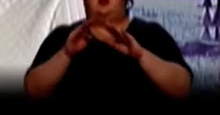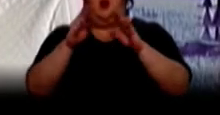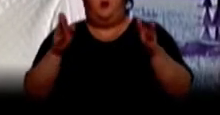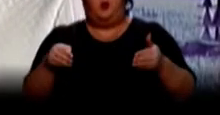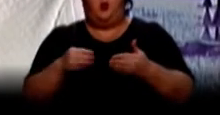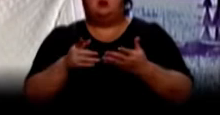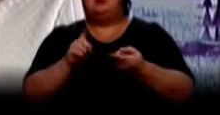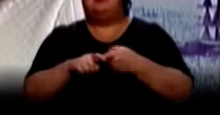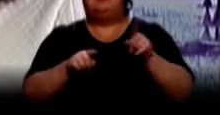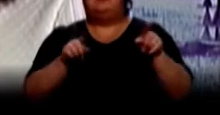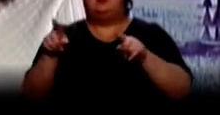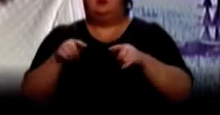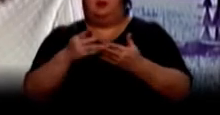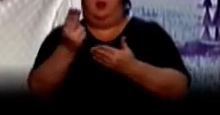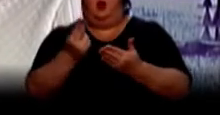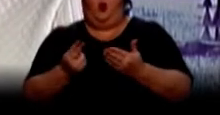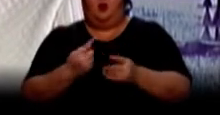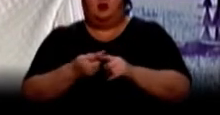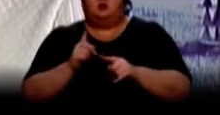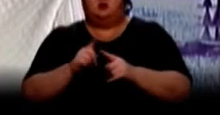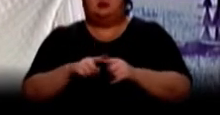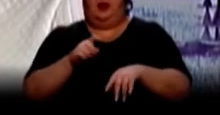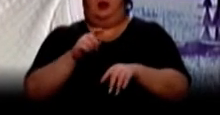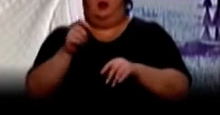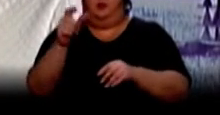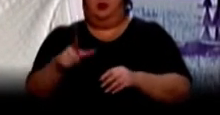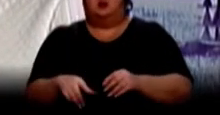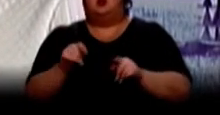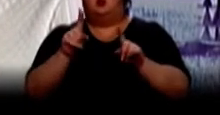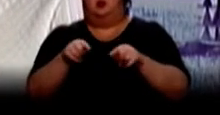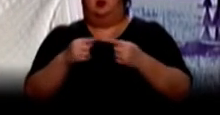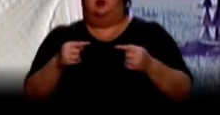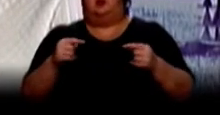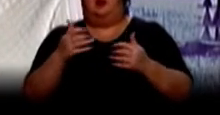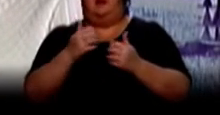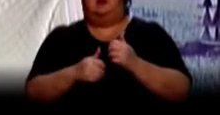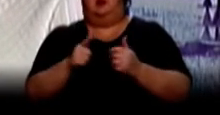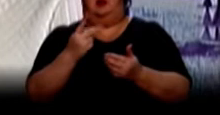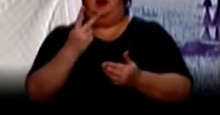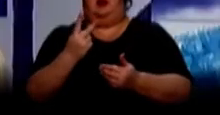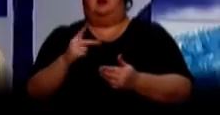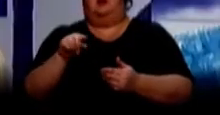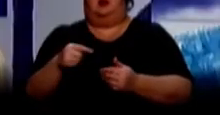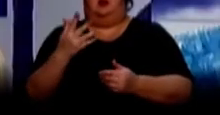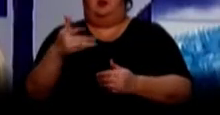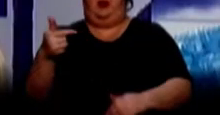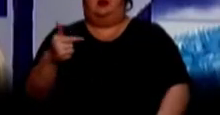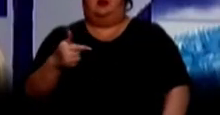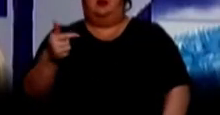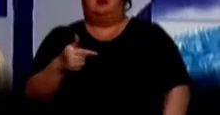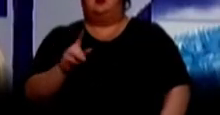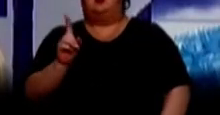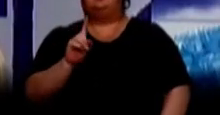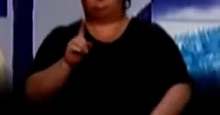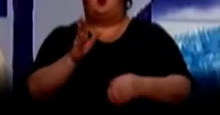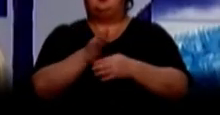від кольору цих пляшок і тому подібні речі, але в середньому це десь 2,5 гривні. Що